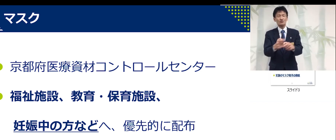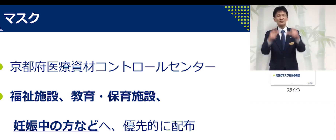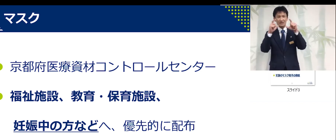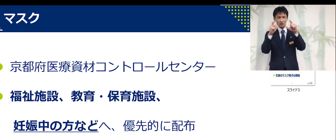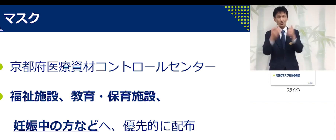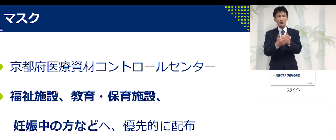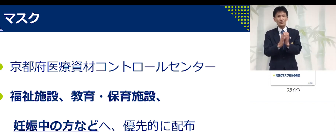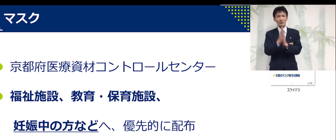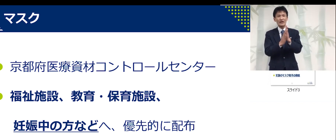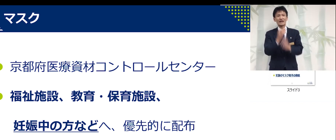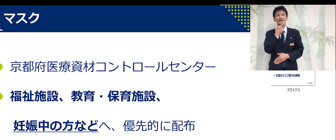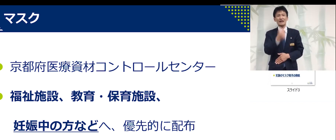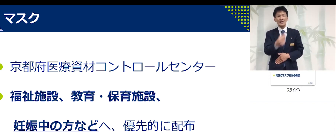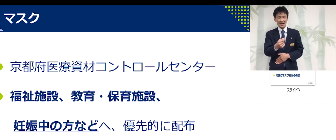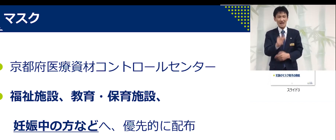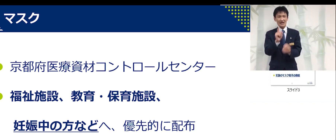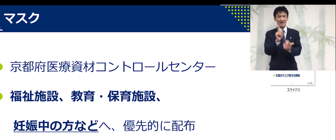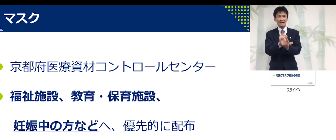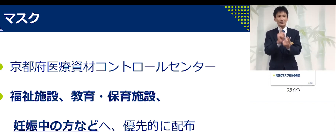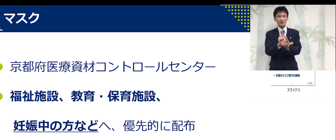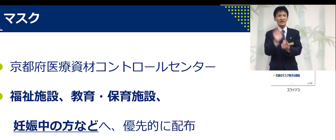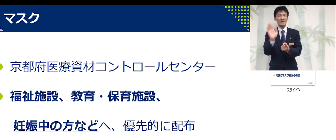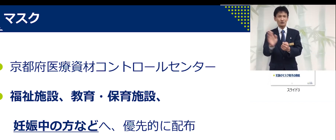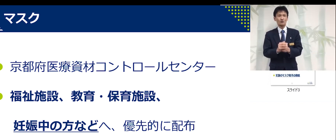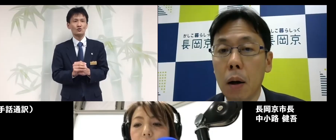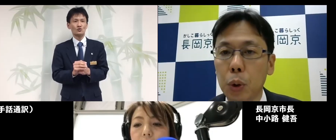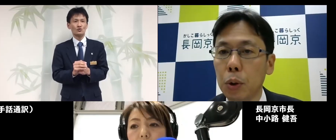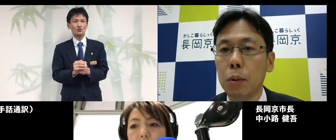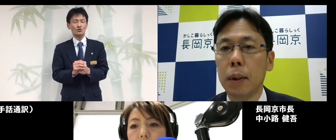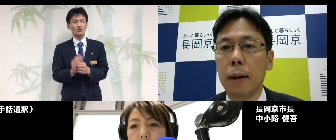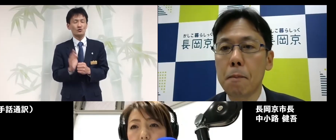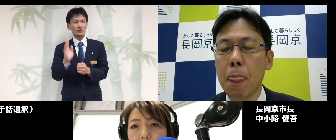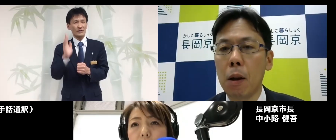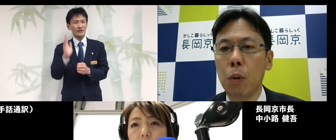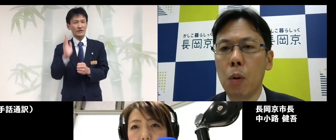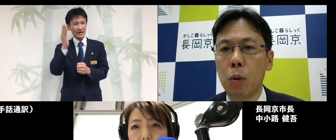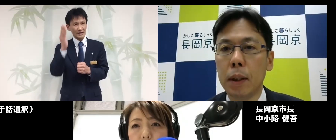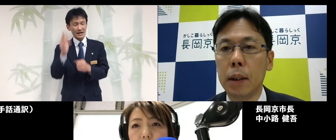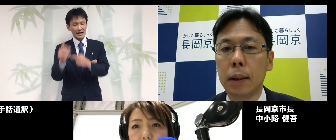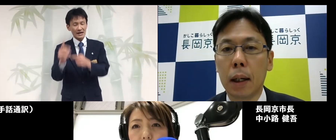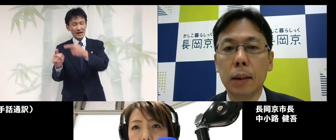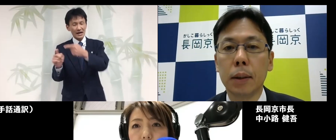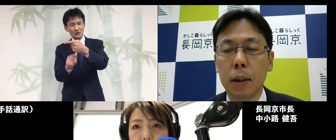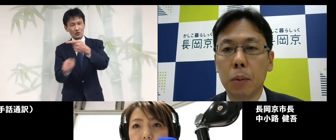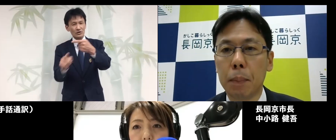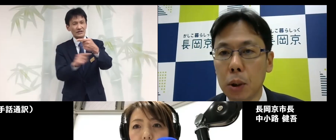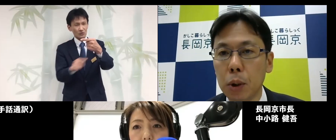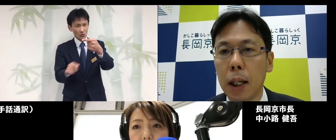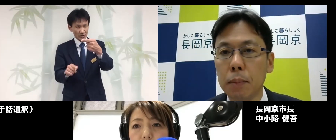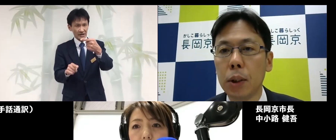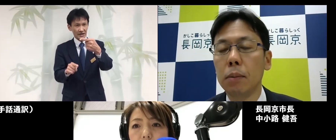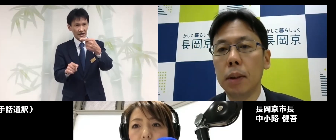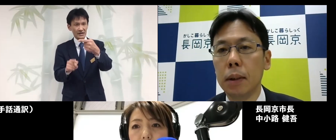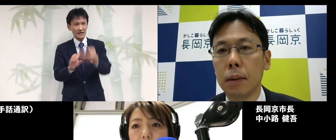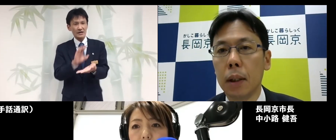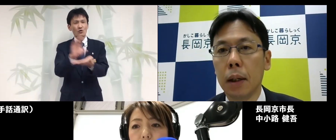ね、対応しているところであります。はい、なかなかちょっとお一人お一人までお配りできたらいいんですけれども、やっぱり市民の